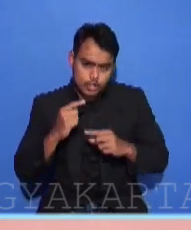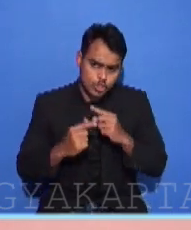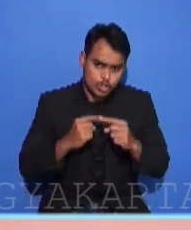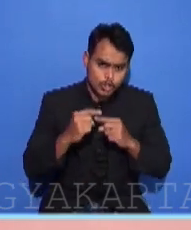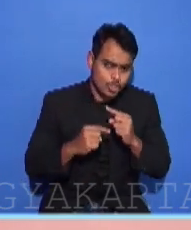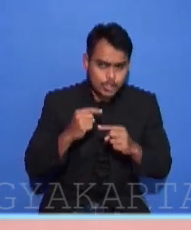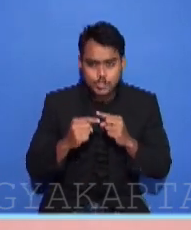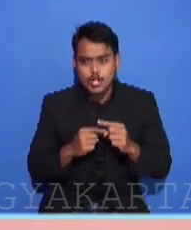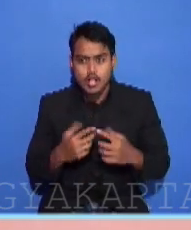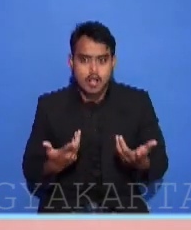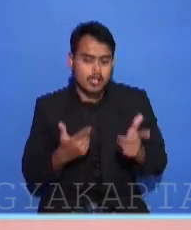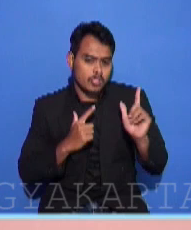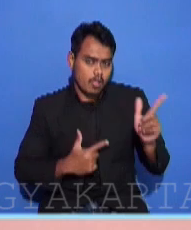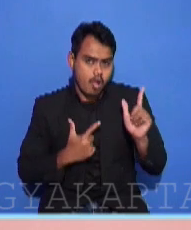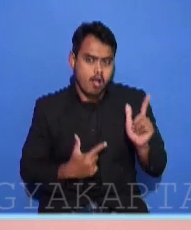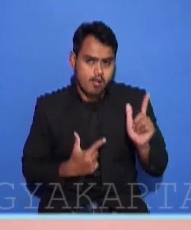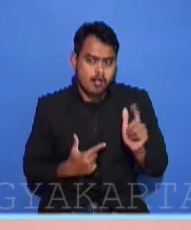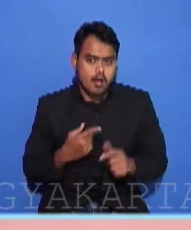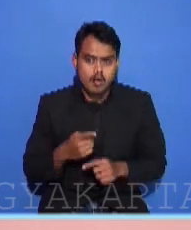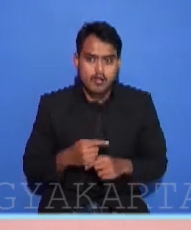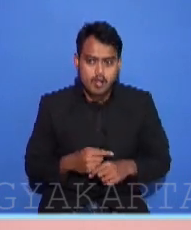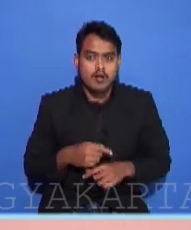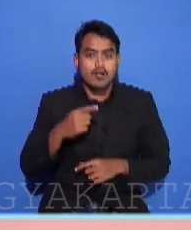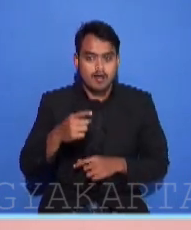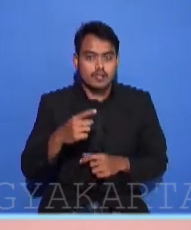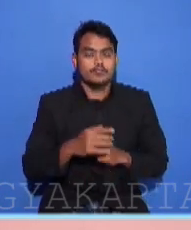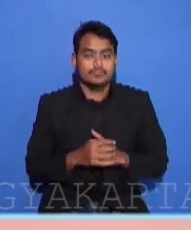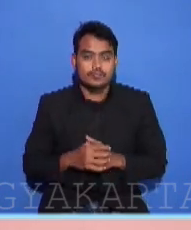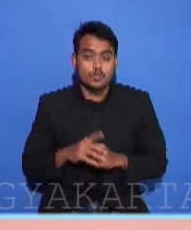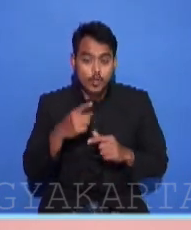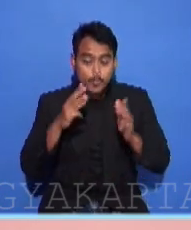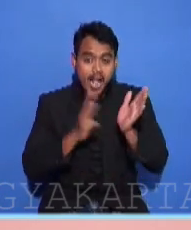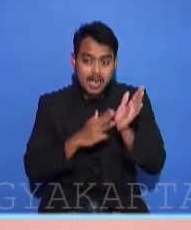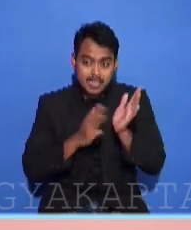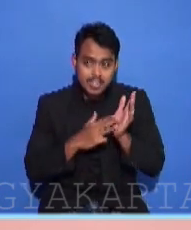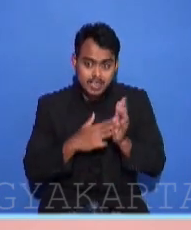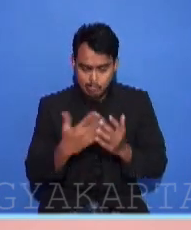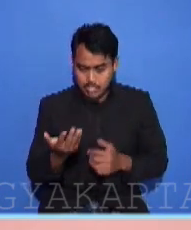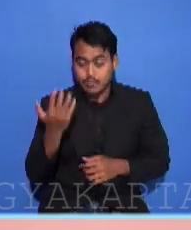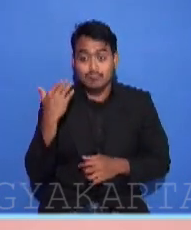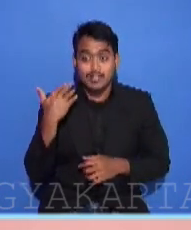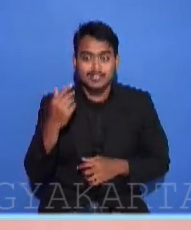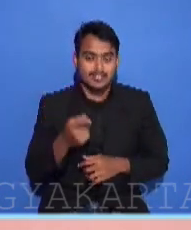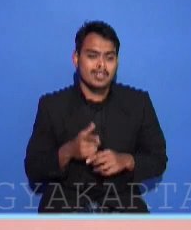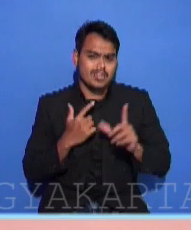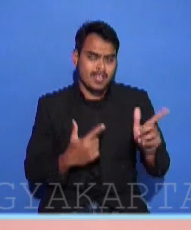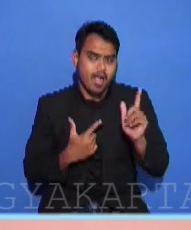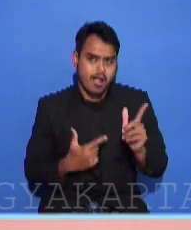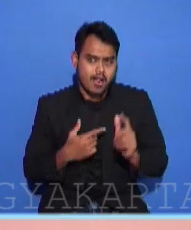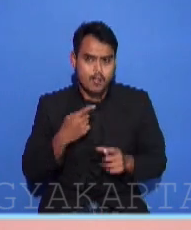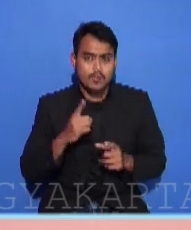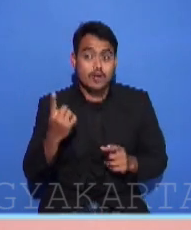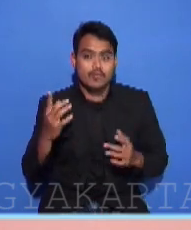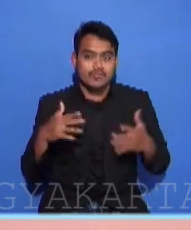di kawasan Bibis yang merupakan salah satu tempat bersejarah terlaksananya serangan umum 1 Maret 1949.